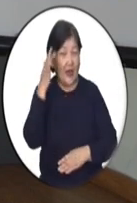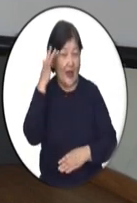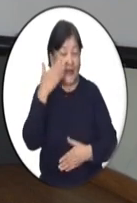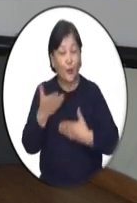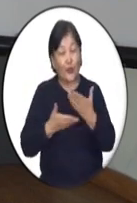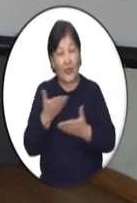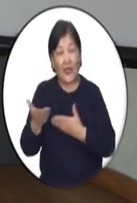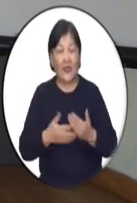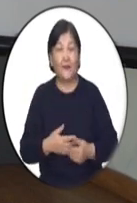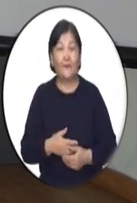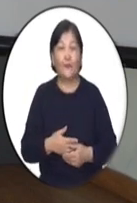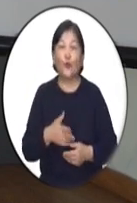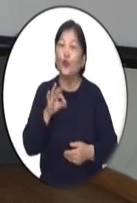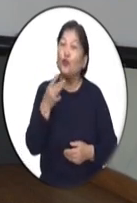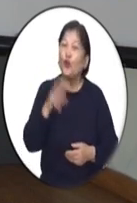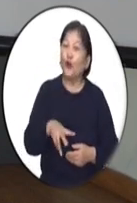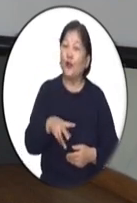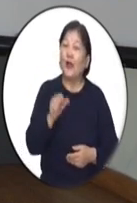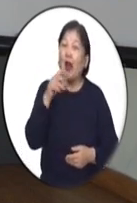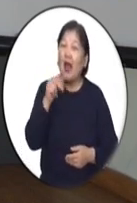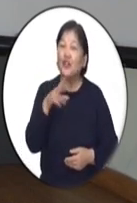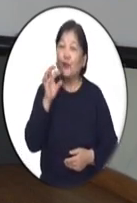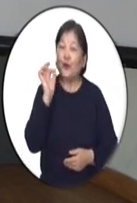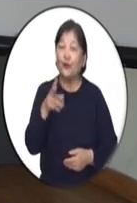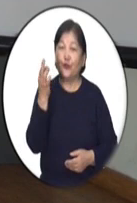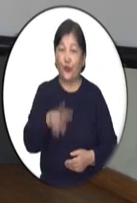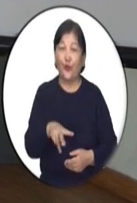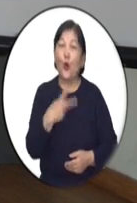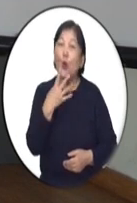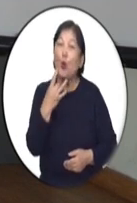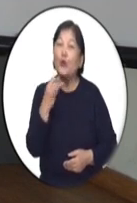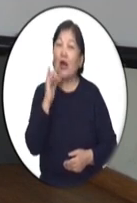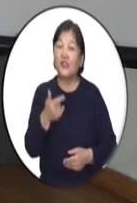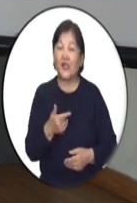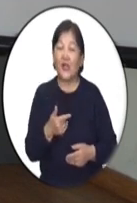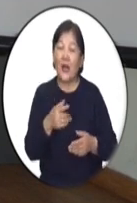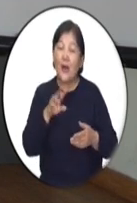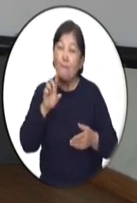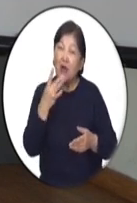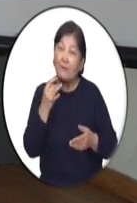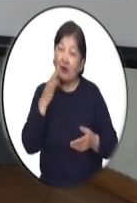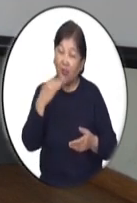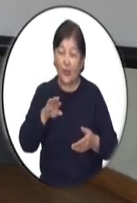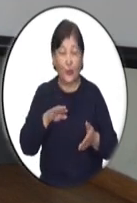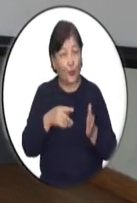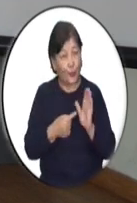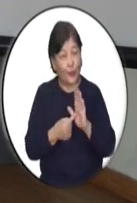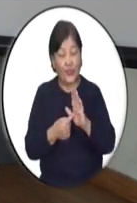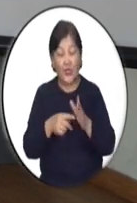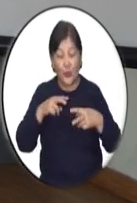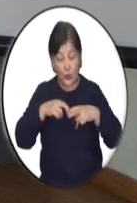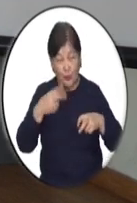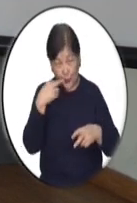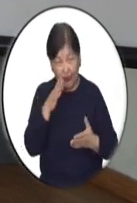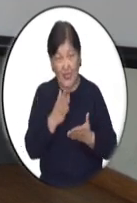байгаа. За өнөөдөр бүгдээрээ гадаад худалдааны төрөл, ач холбогдол, үр ашгийг тодорхой баримтууд